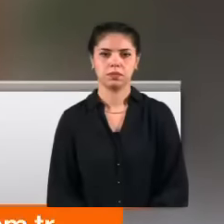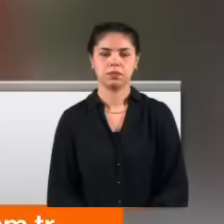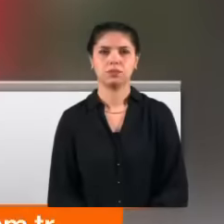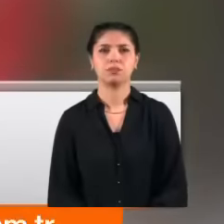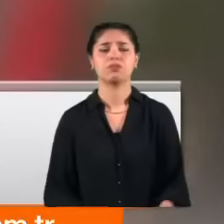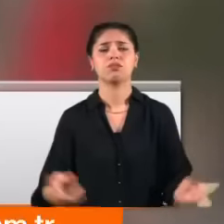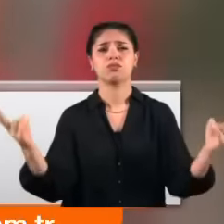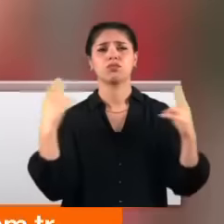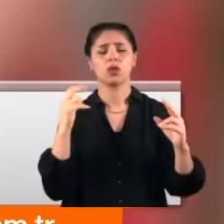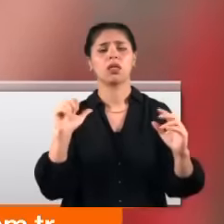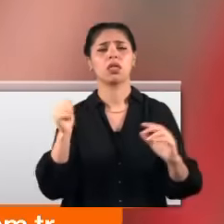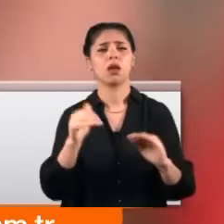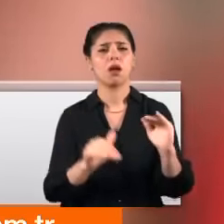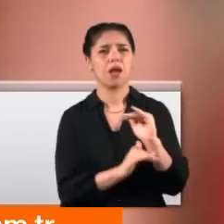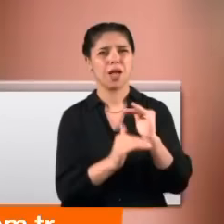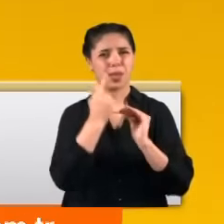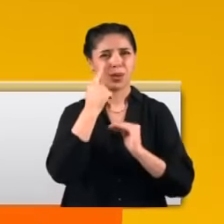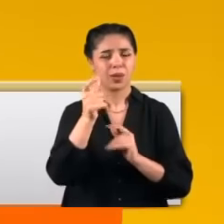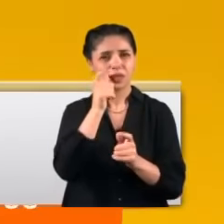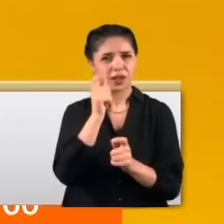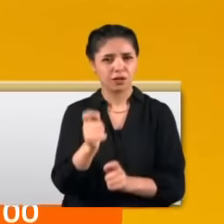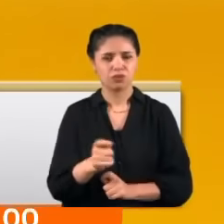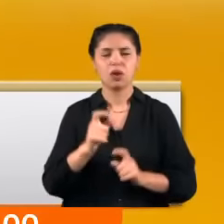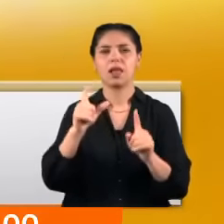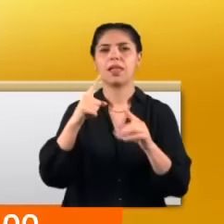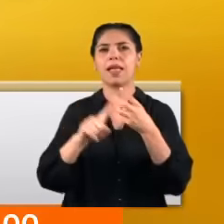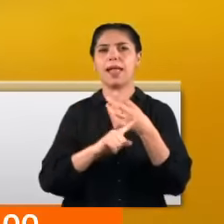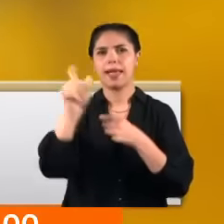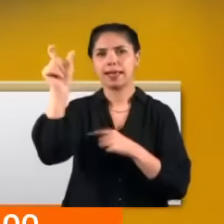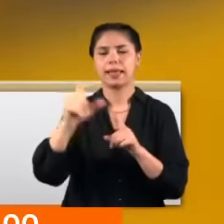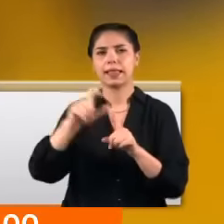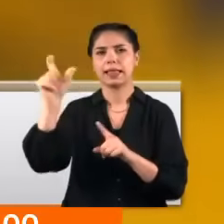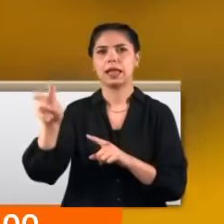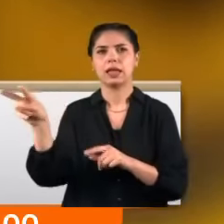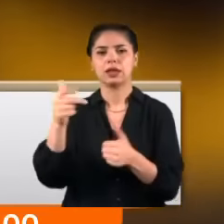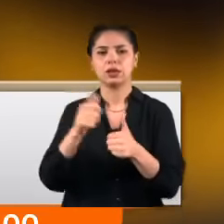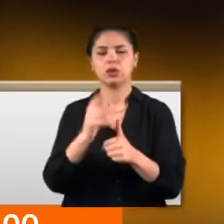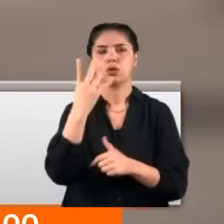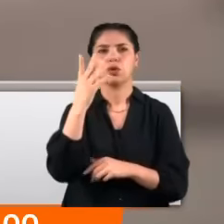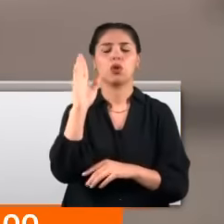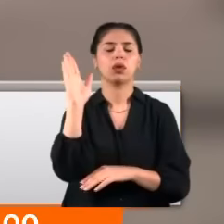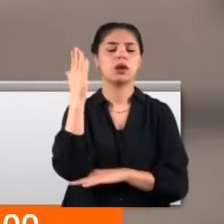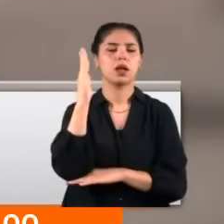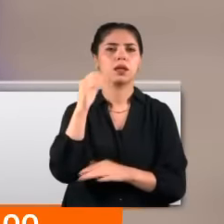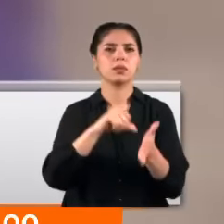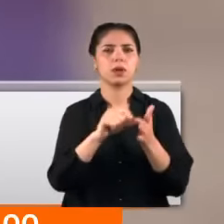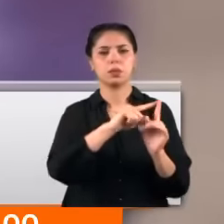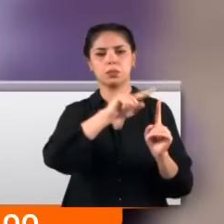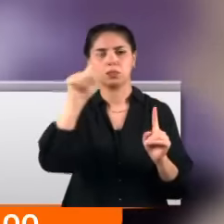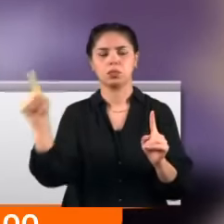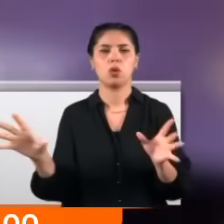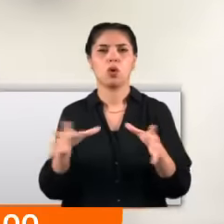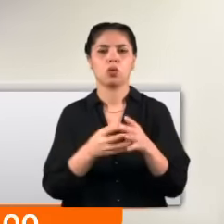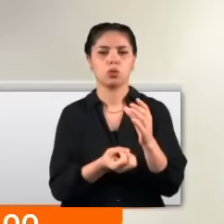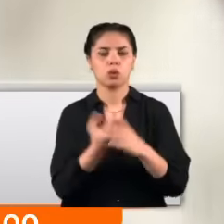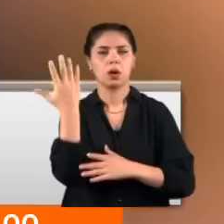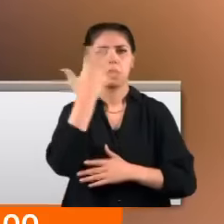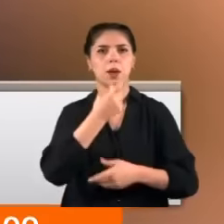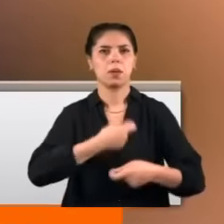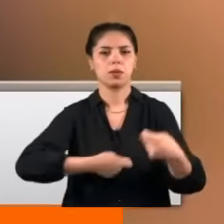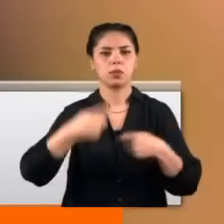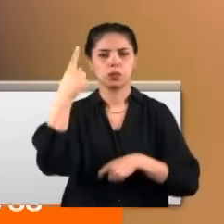lüks yaşamlarıyla dikkatleri üzerine çeken Dilan ve Engin Polat çifti 4 Kasım'dan bu yana kara para aklama ve örgüt kurma suçlarından